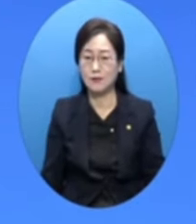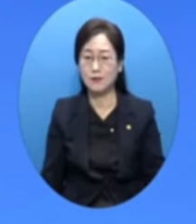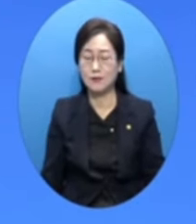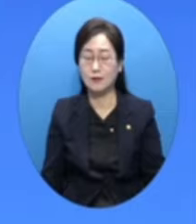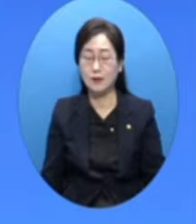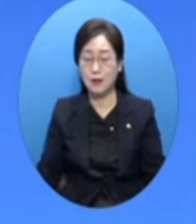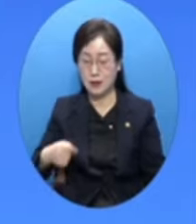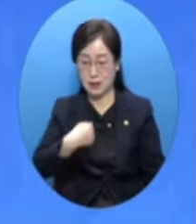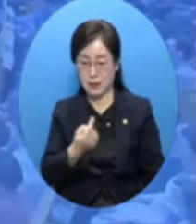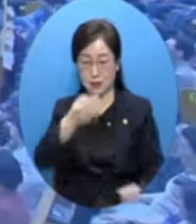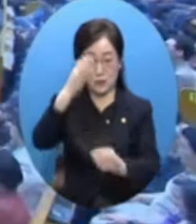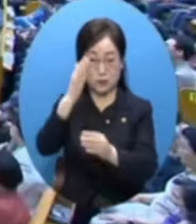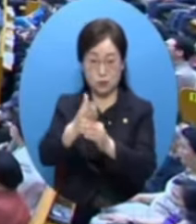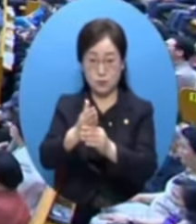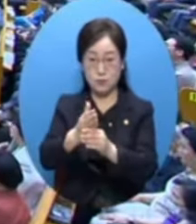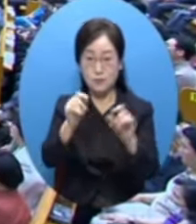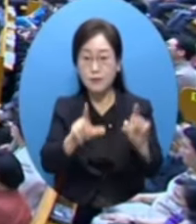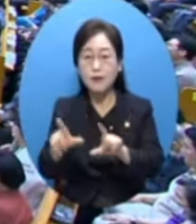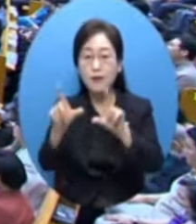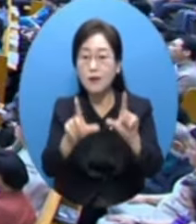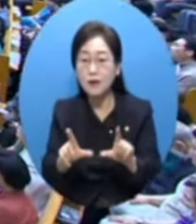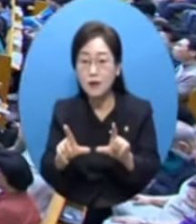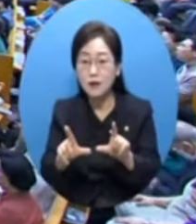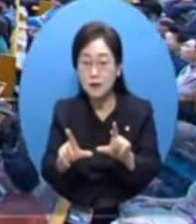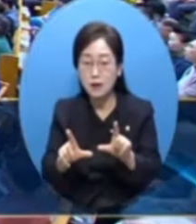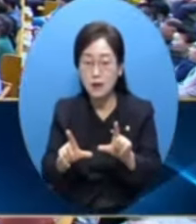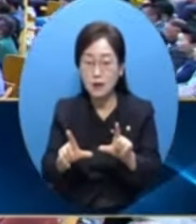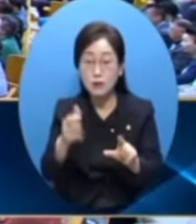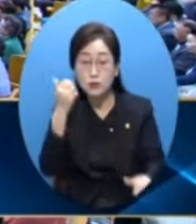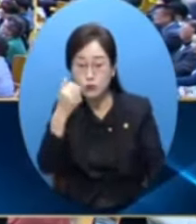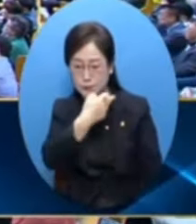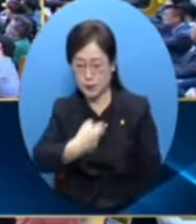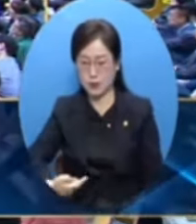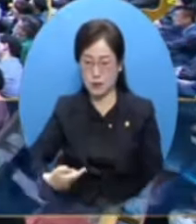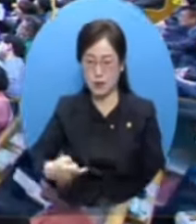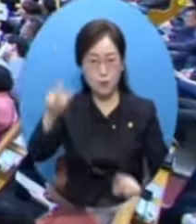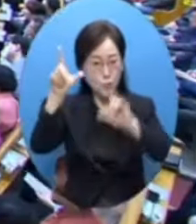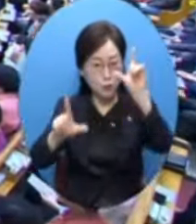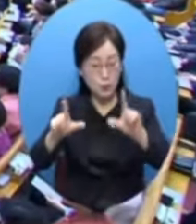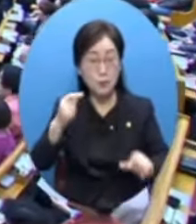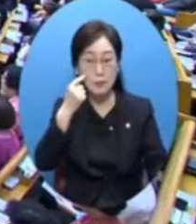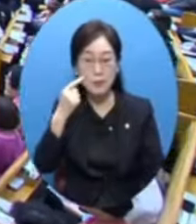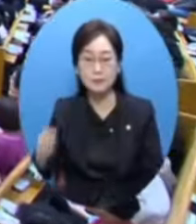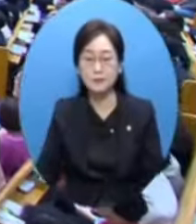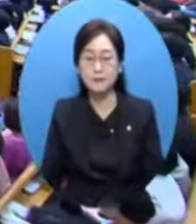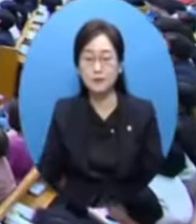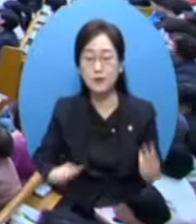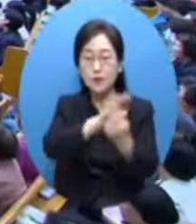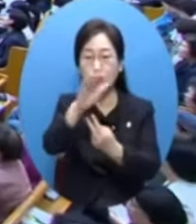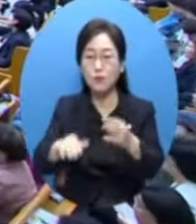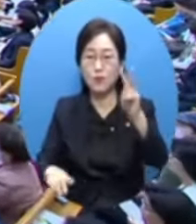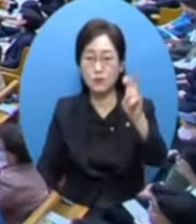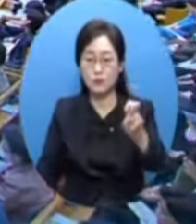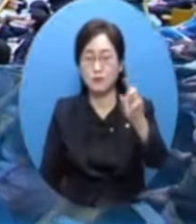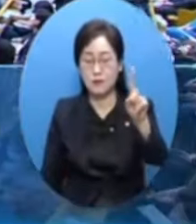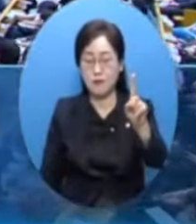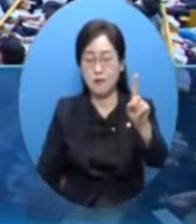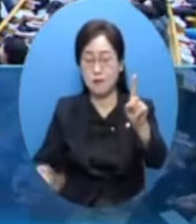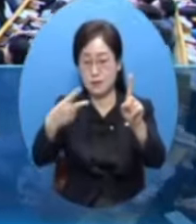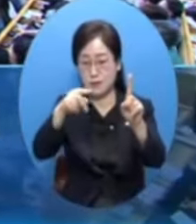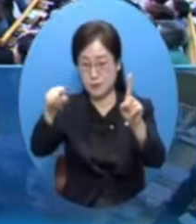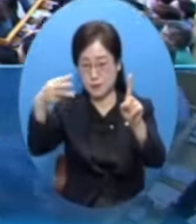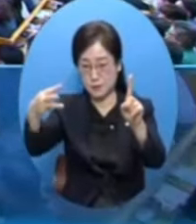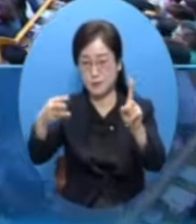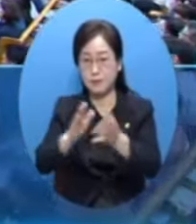나 중심의 삶을 살아간 우리 제자들의 모습을 한번 살펴보기 원합니다. 요한복음 21장 2절로 3절은 이렇게